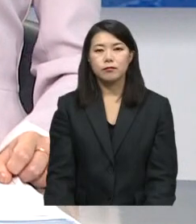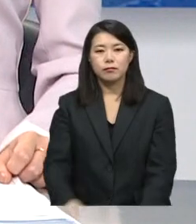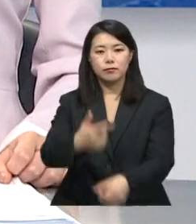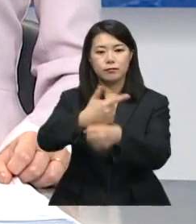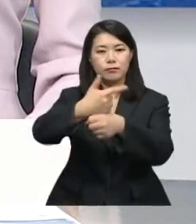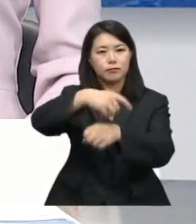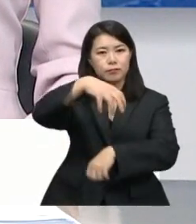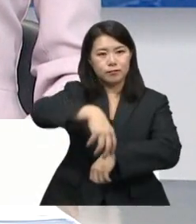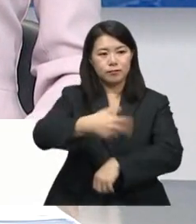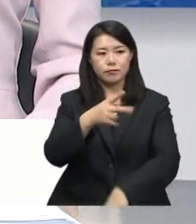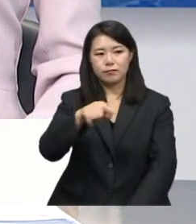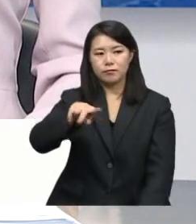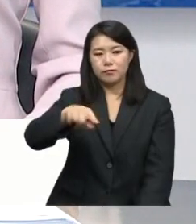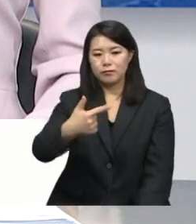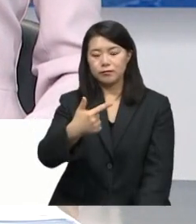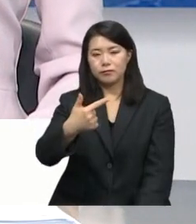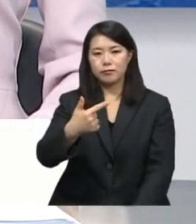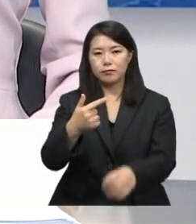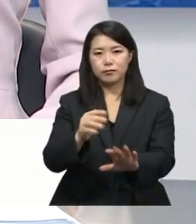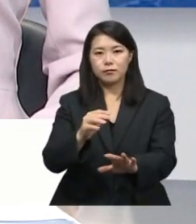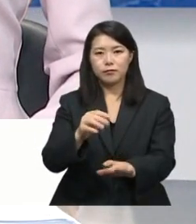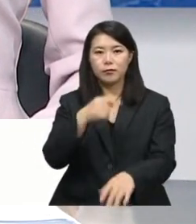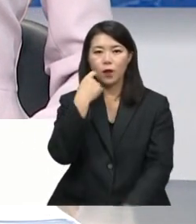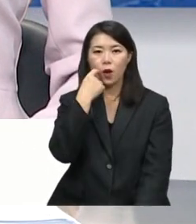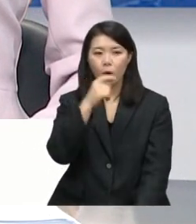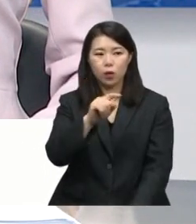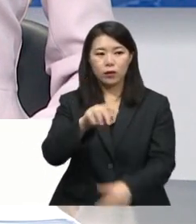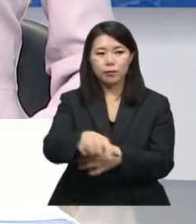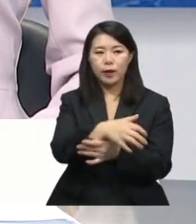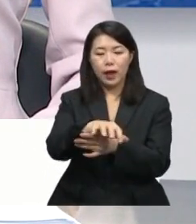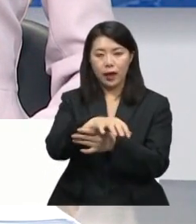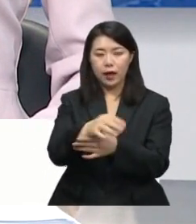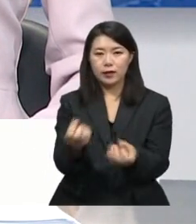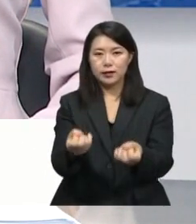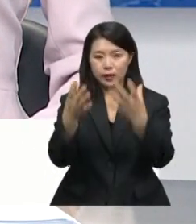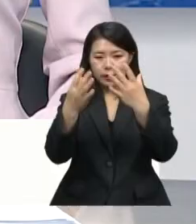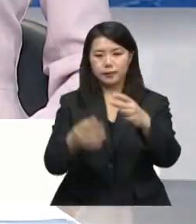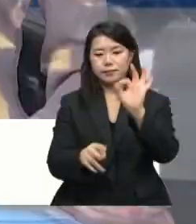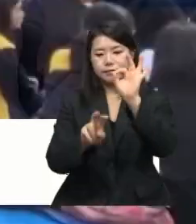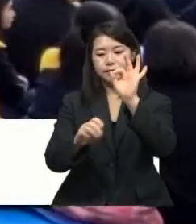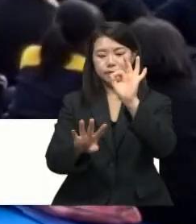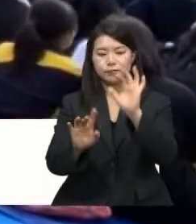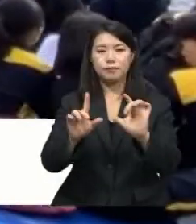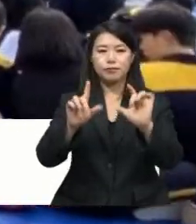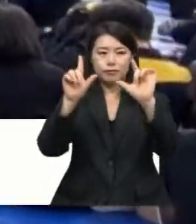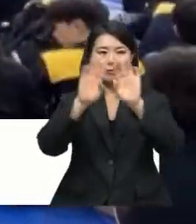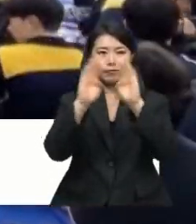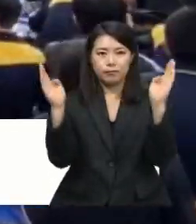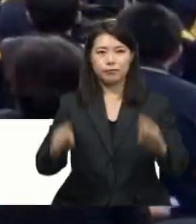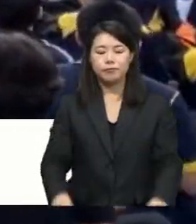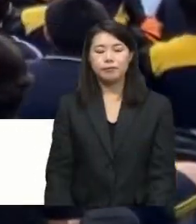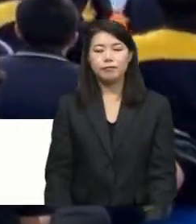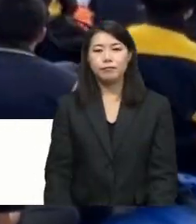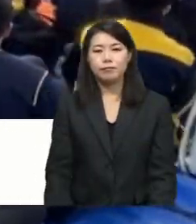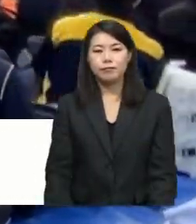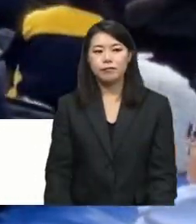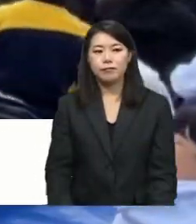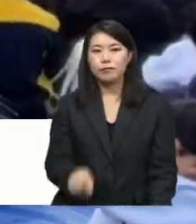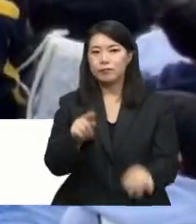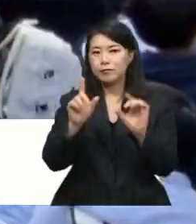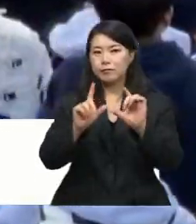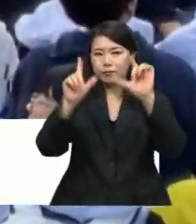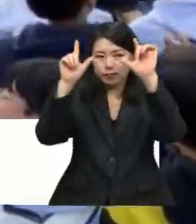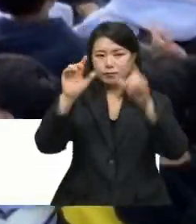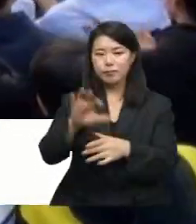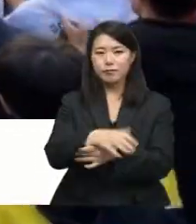남양주시는 다산 정약용 골든벨 행사를 지난 23일 남양주시 청소년 수련관에서 개최했습니다 이날